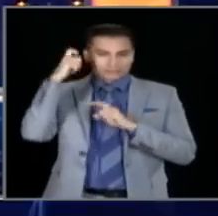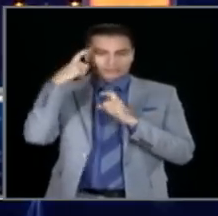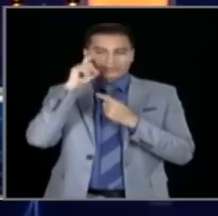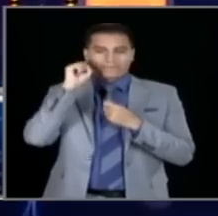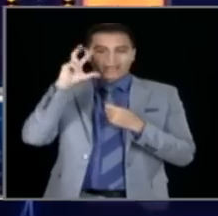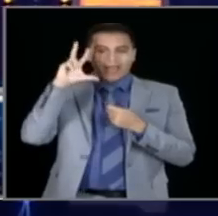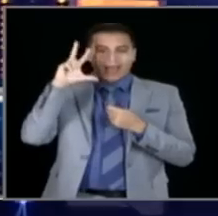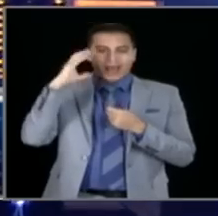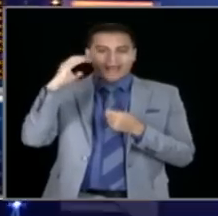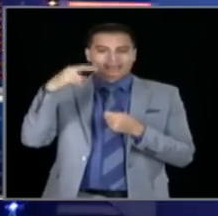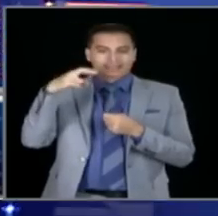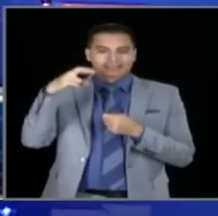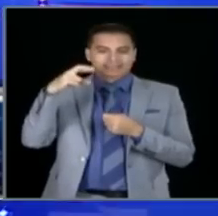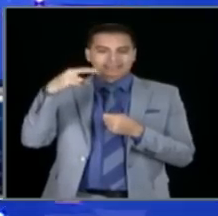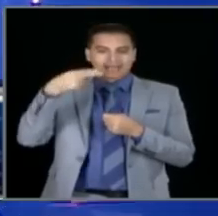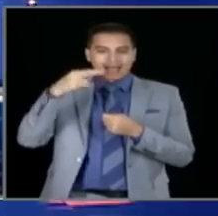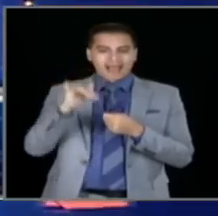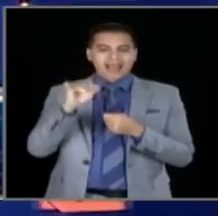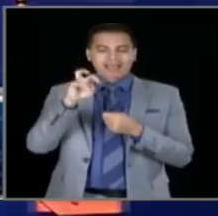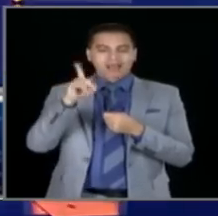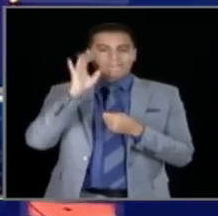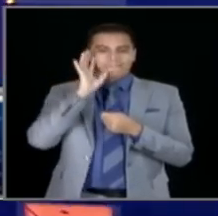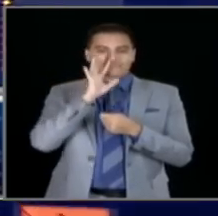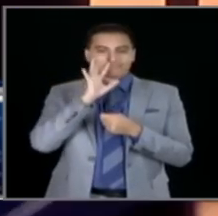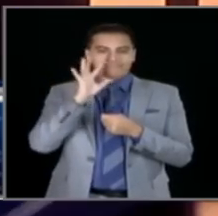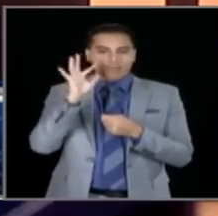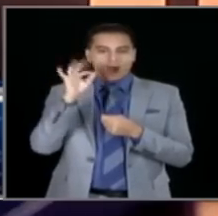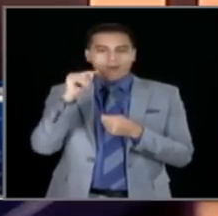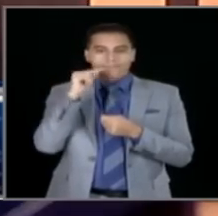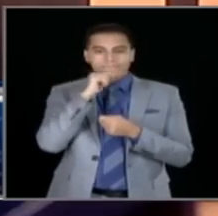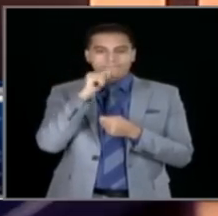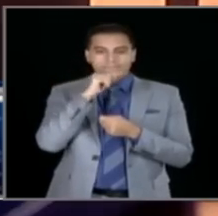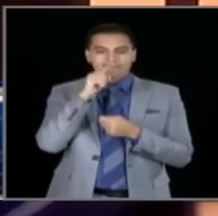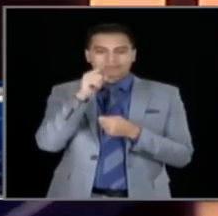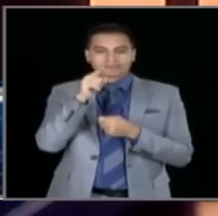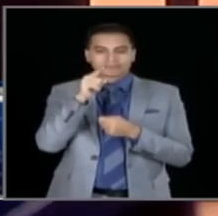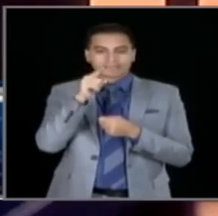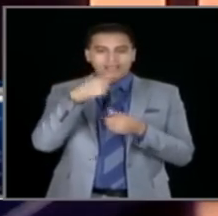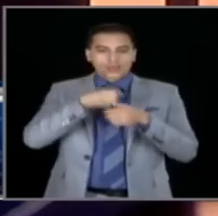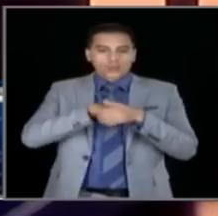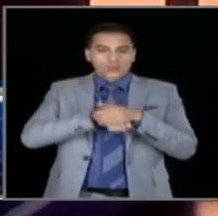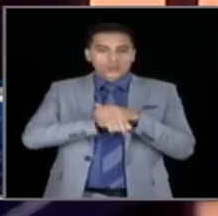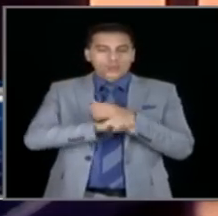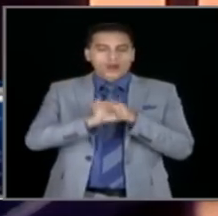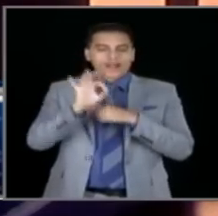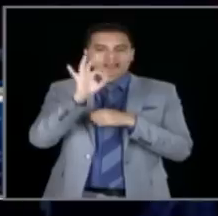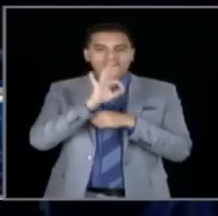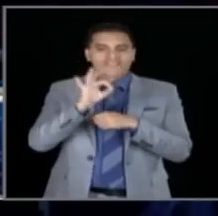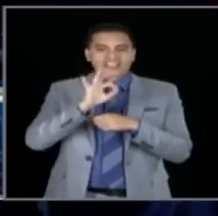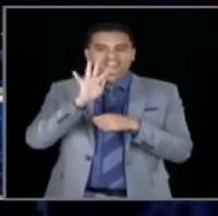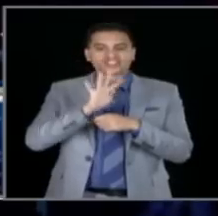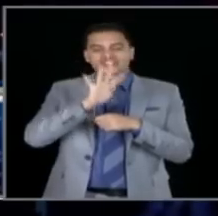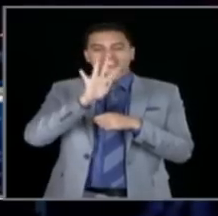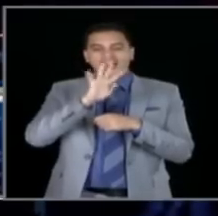هي جذورها من شرق آسيا، ولكن هي مش من شرق